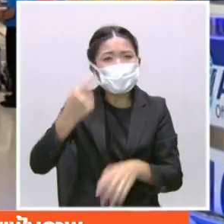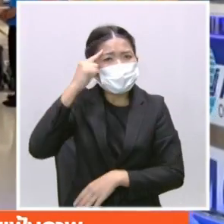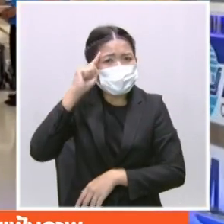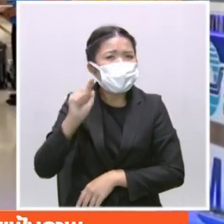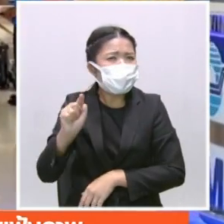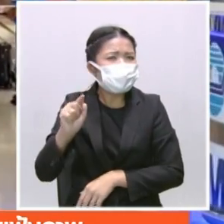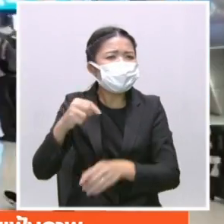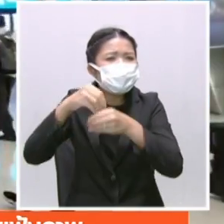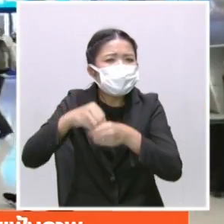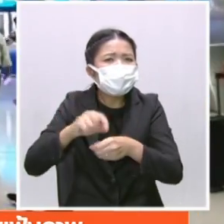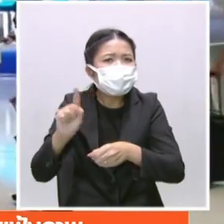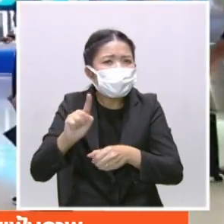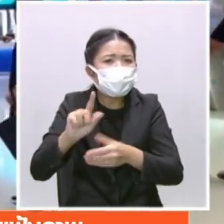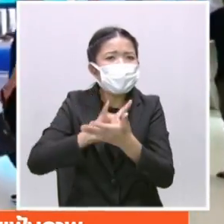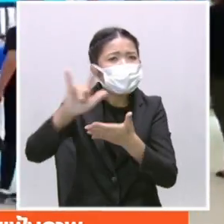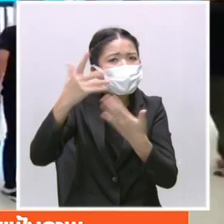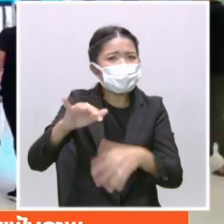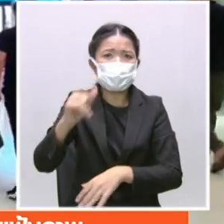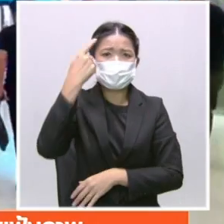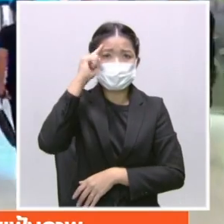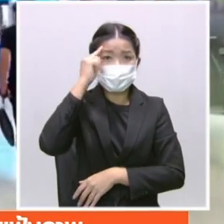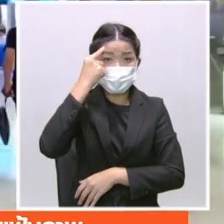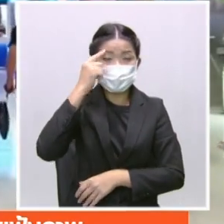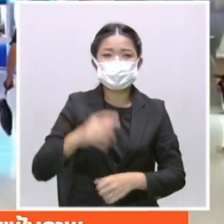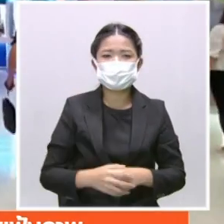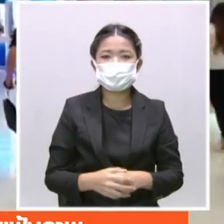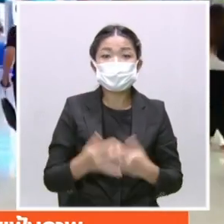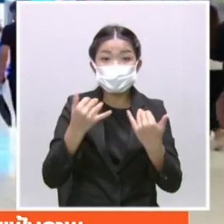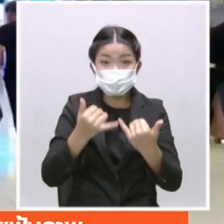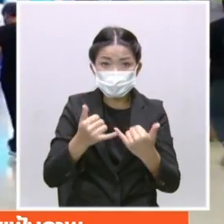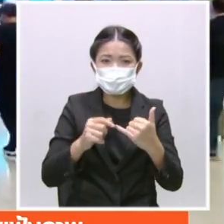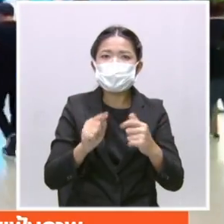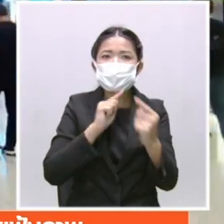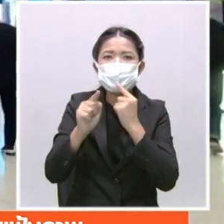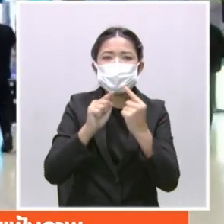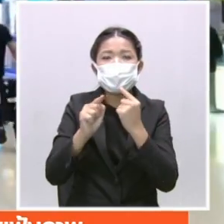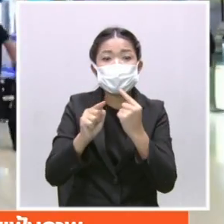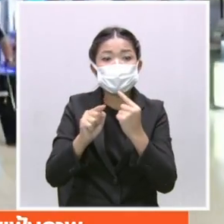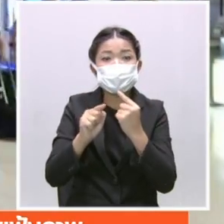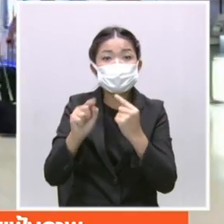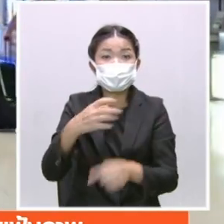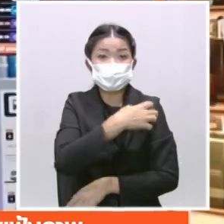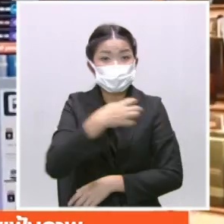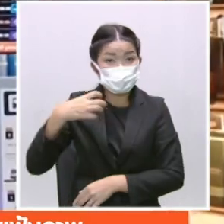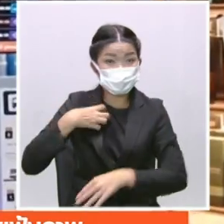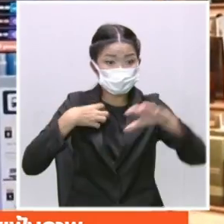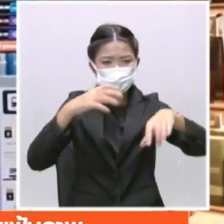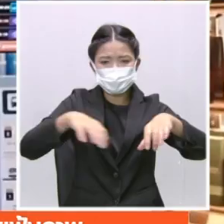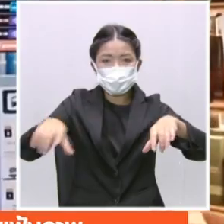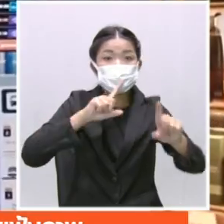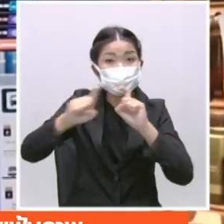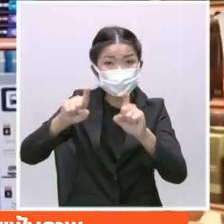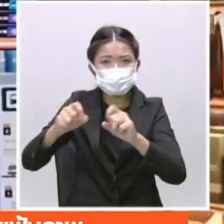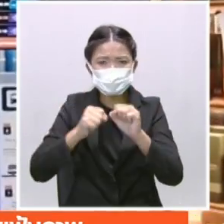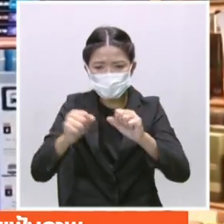าศัยอยู่ที่ไหนหรือว่าออกนอกประเทศไปแล้วหรือไม่ดังนั้นจึงอยู่ระหว่างการประสานไปยังสถานทูตต่างๆเพื่อเร่งติ